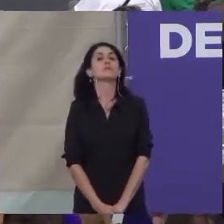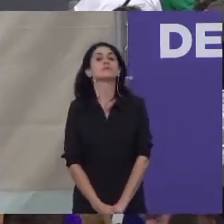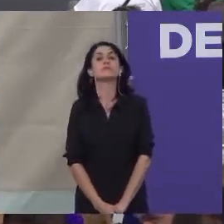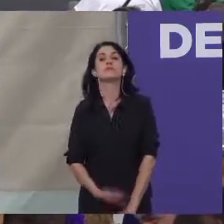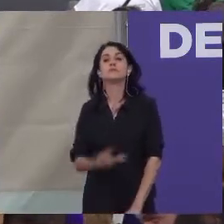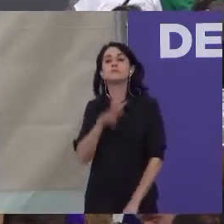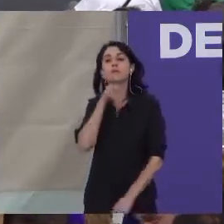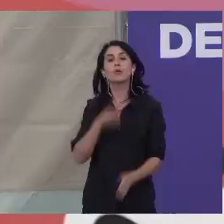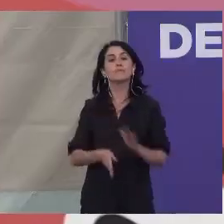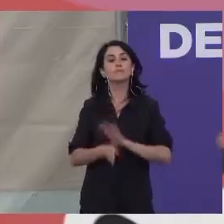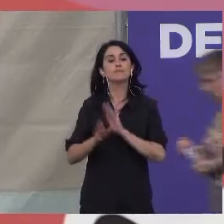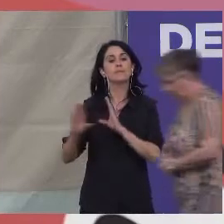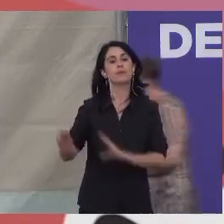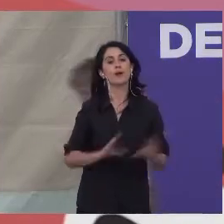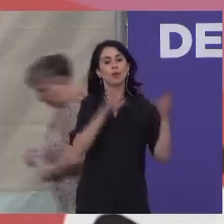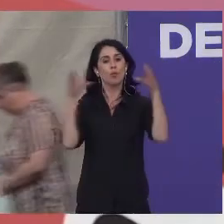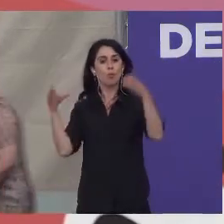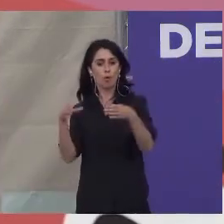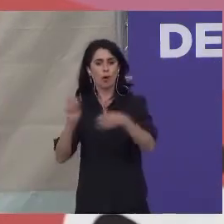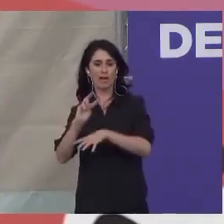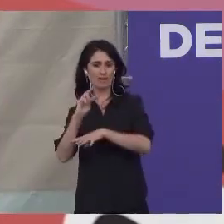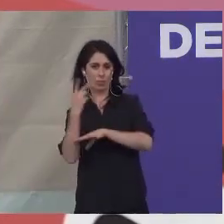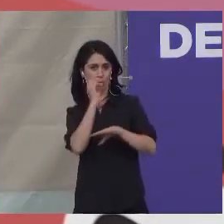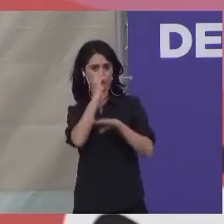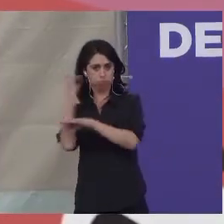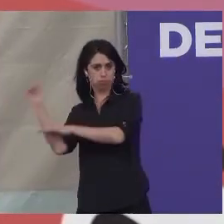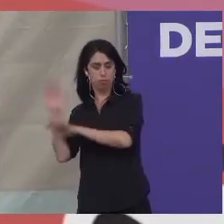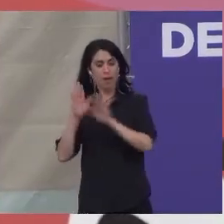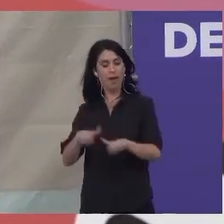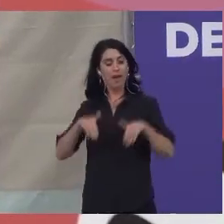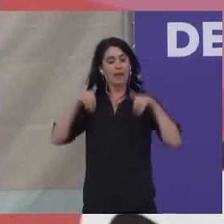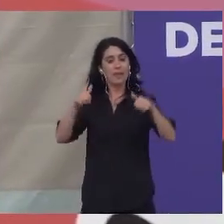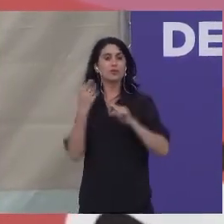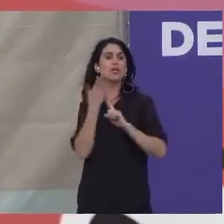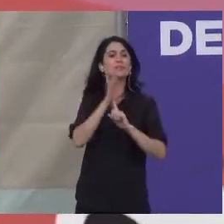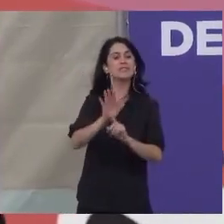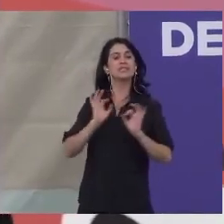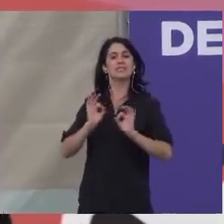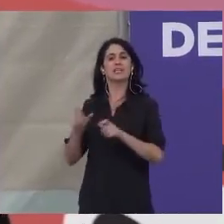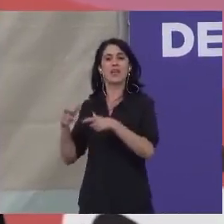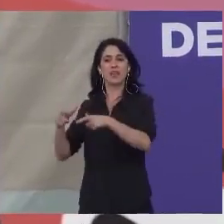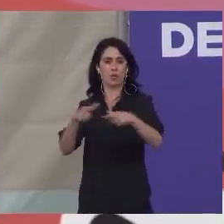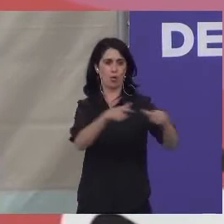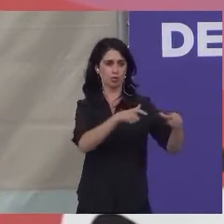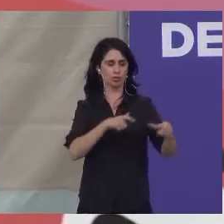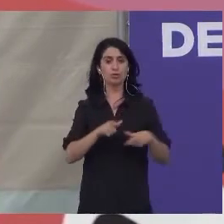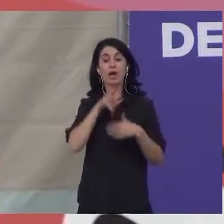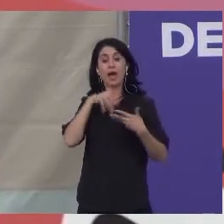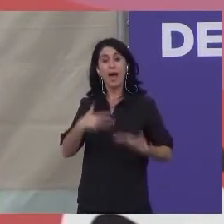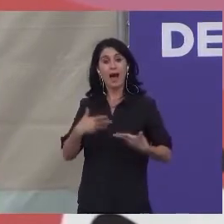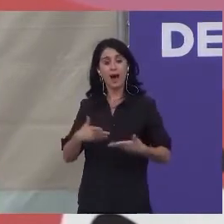Continuem en el següent bloc d'intervencions, que seran de les candidatures a representants de cercles. Anem a dividir-lo